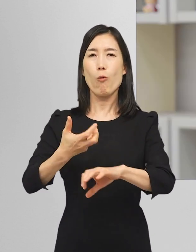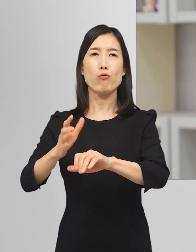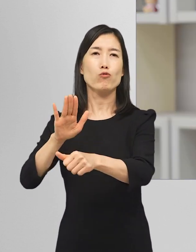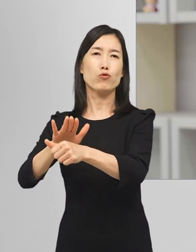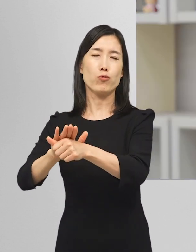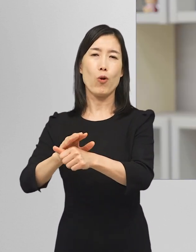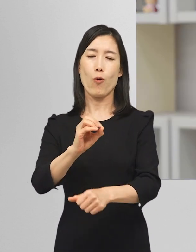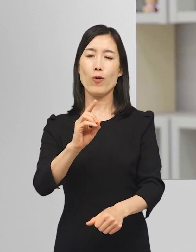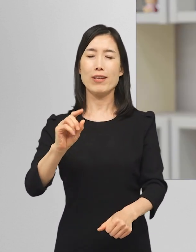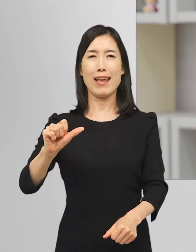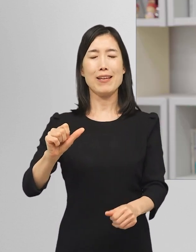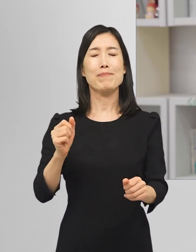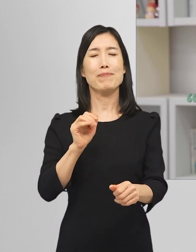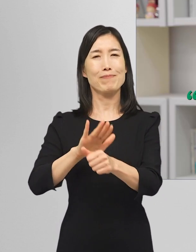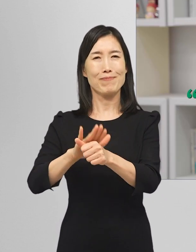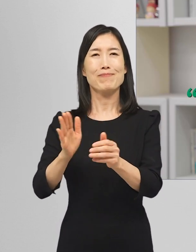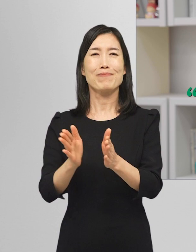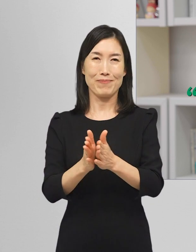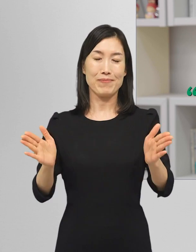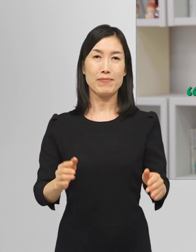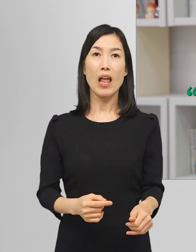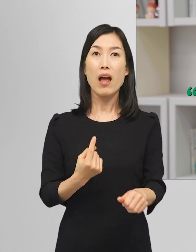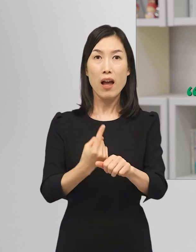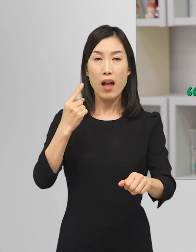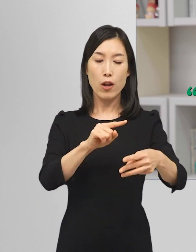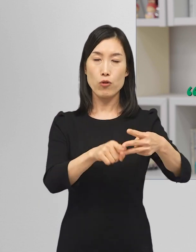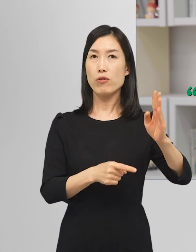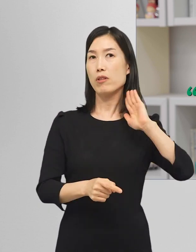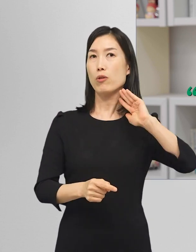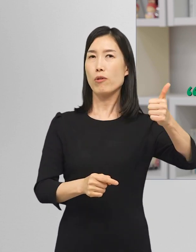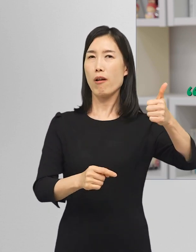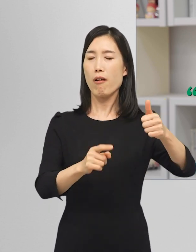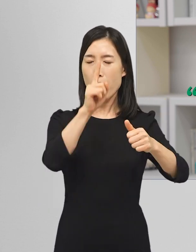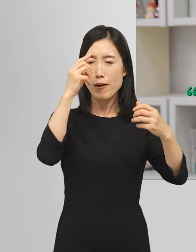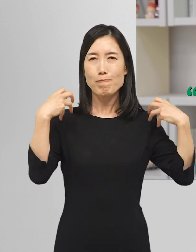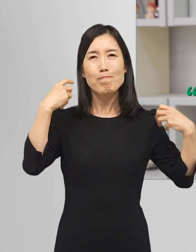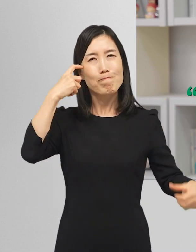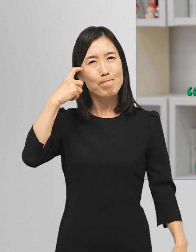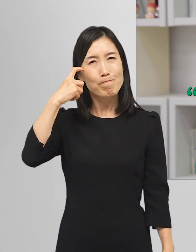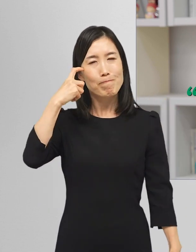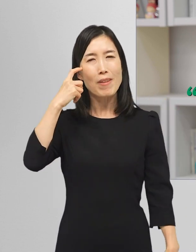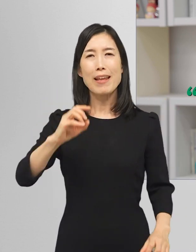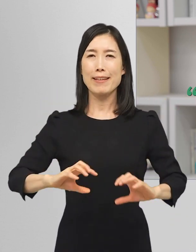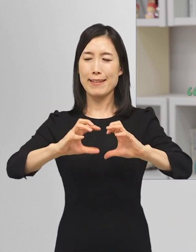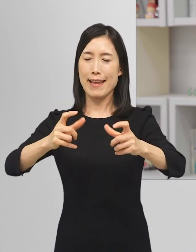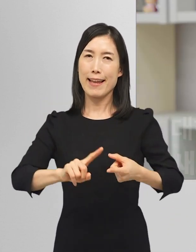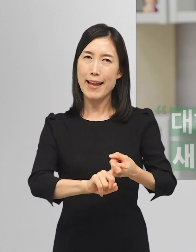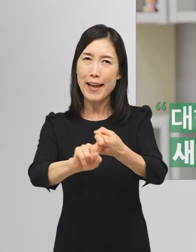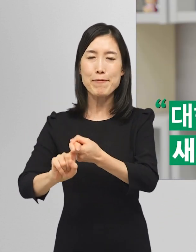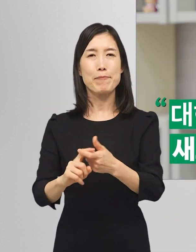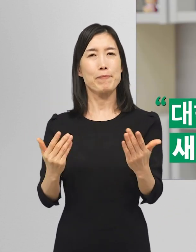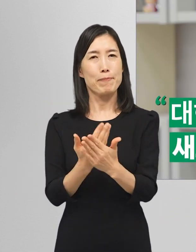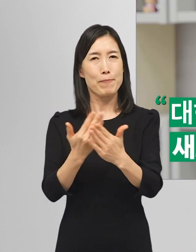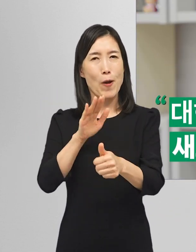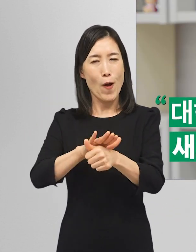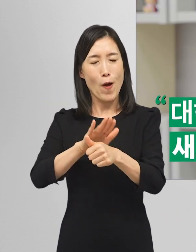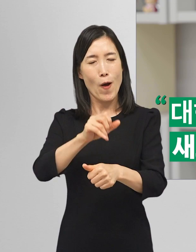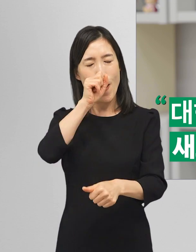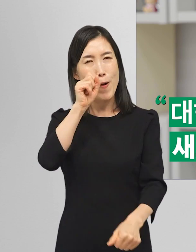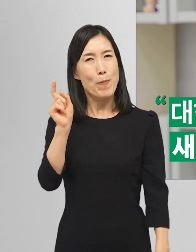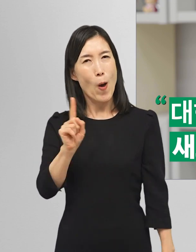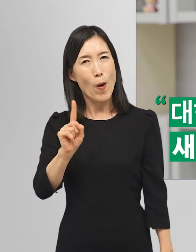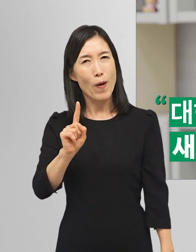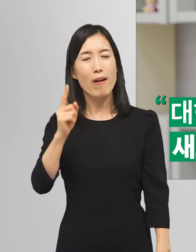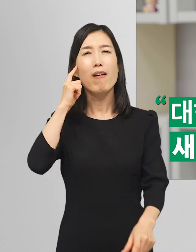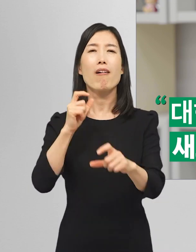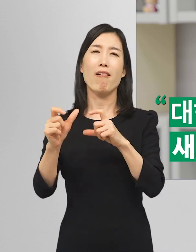정부가 출범하면서 세계의 어떤 글로벌 중추국가에 기여하고자 하는 것을 국정과제로 삼은 적이 있습니다. 이것을 계기로 해서